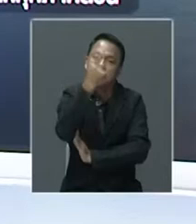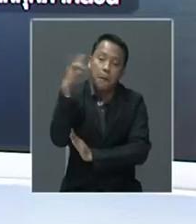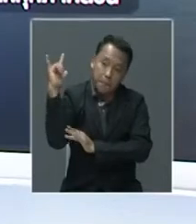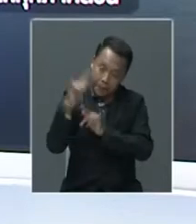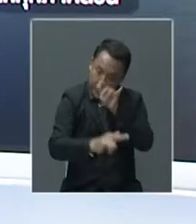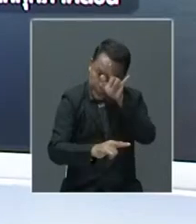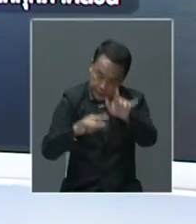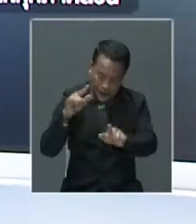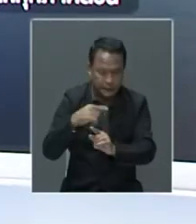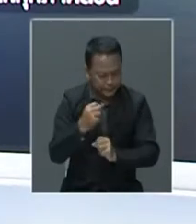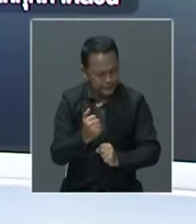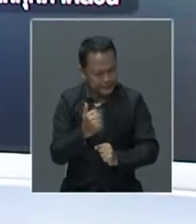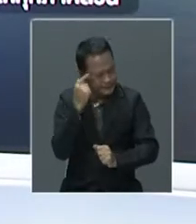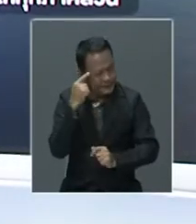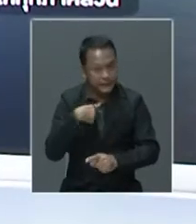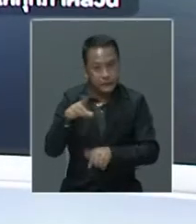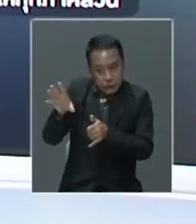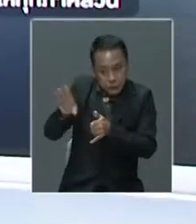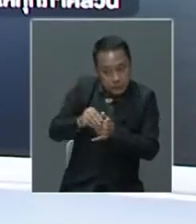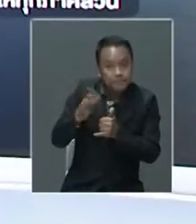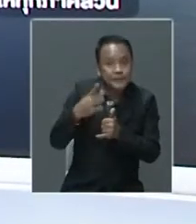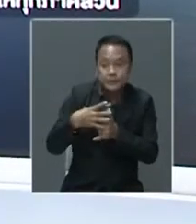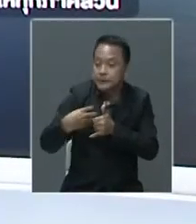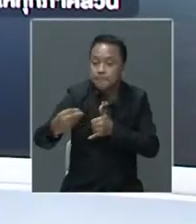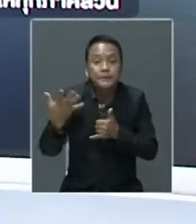แล้วเนี่ยเขาไว้ใจได้ว่าเขาจะไม่ติดเชื้อเนี่ยนะคะ